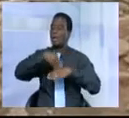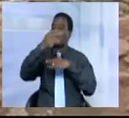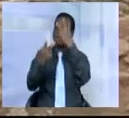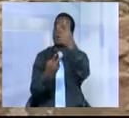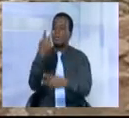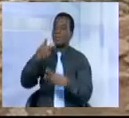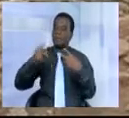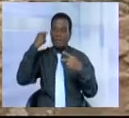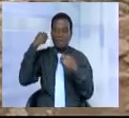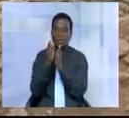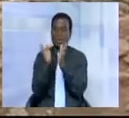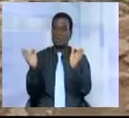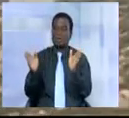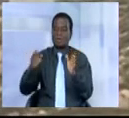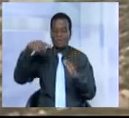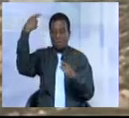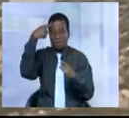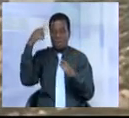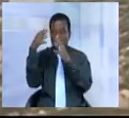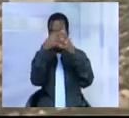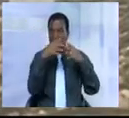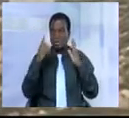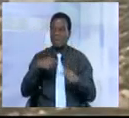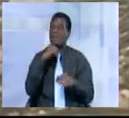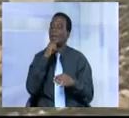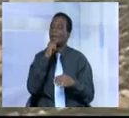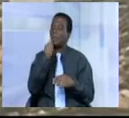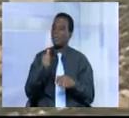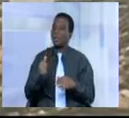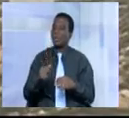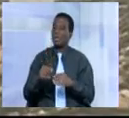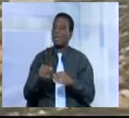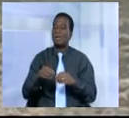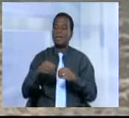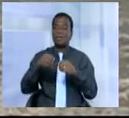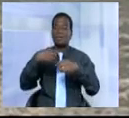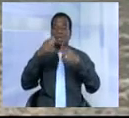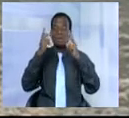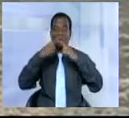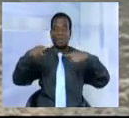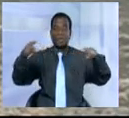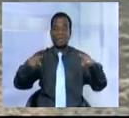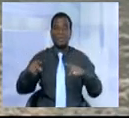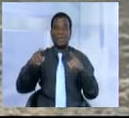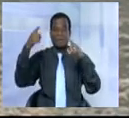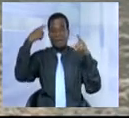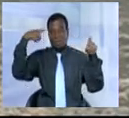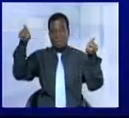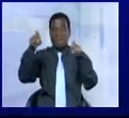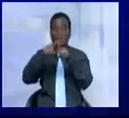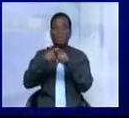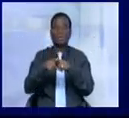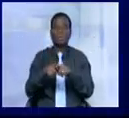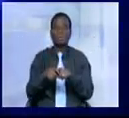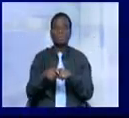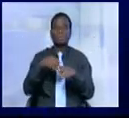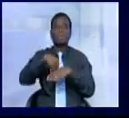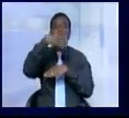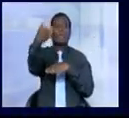visite du secrétaire d'État américain John Kerry, qui n'avait pas réussi à mettre d'accord Israéliens et Palestiniens.